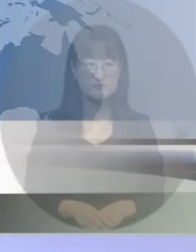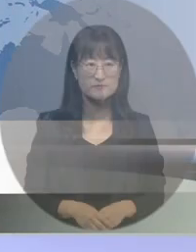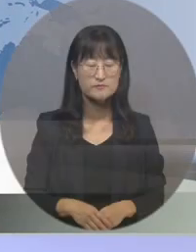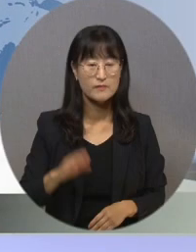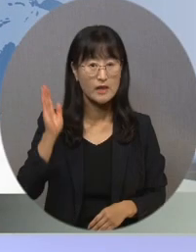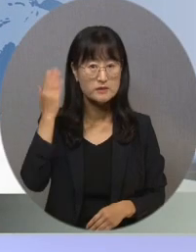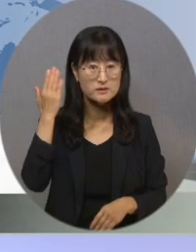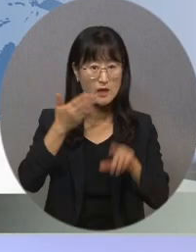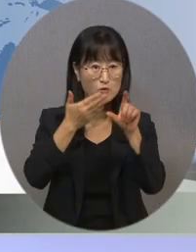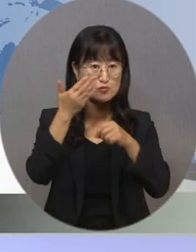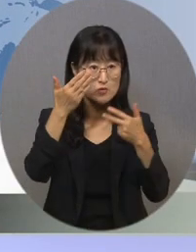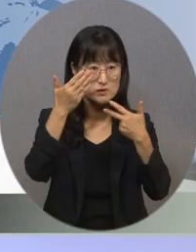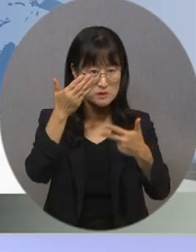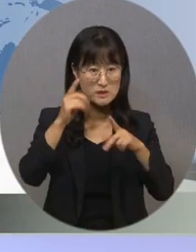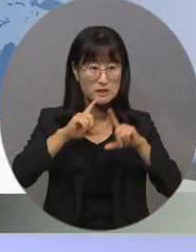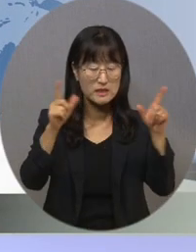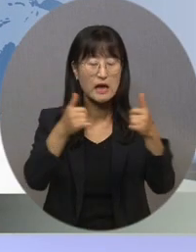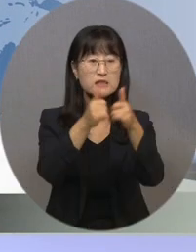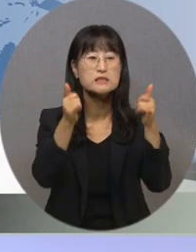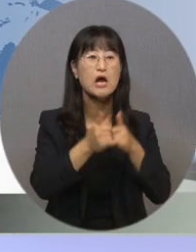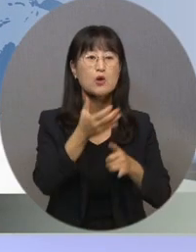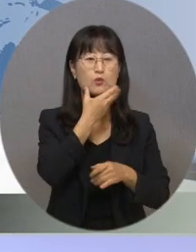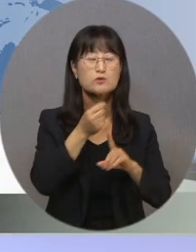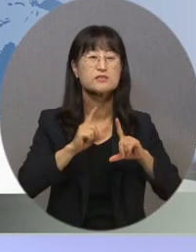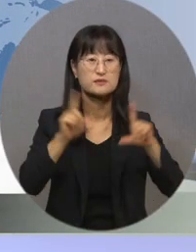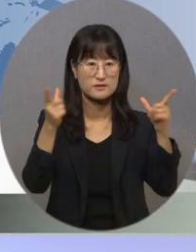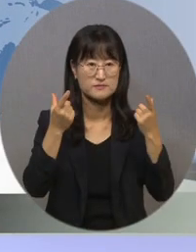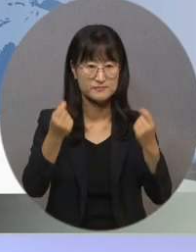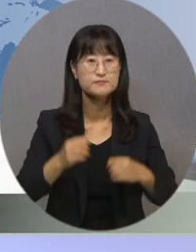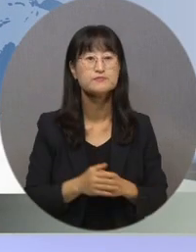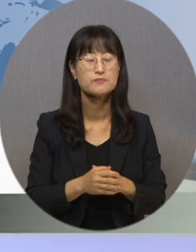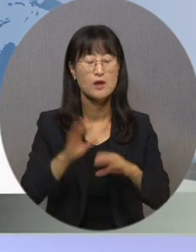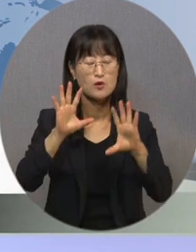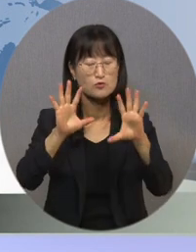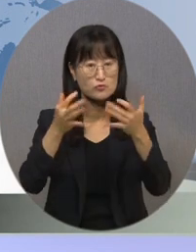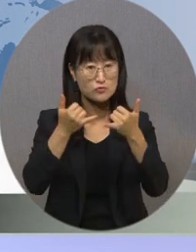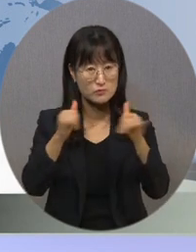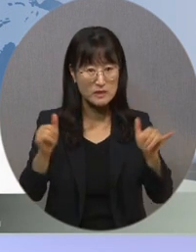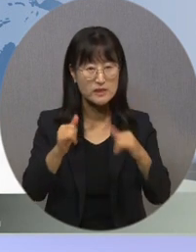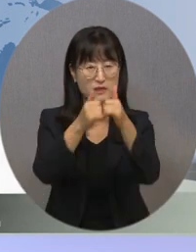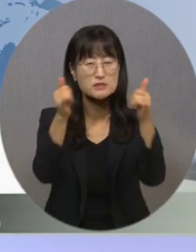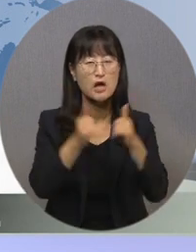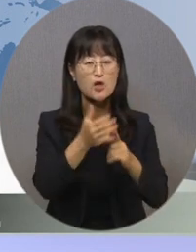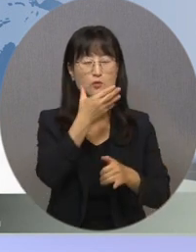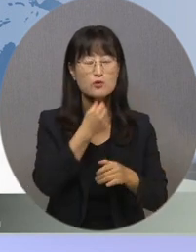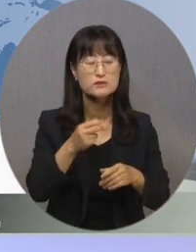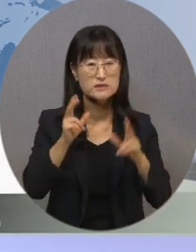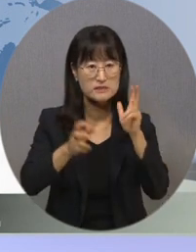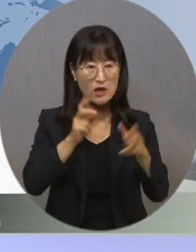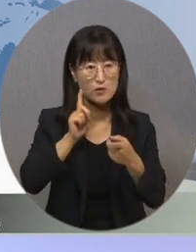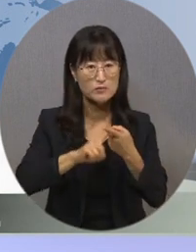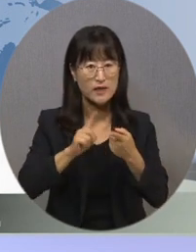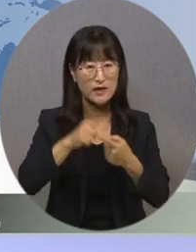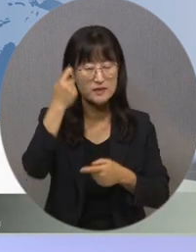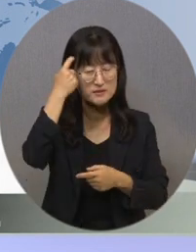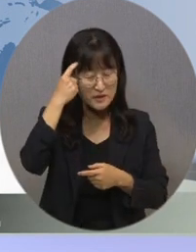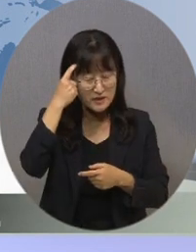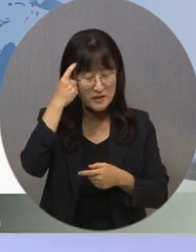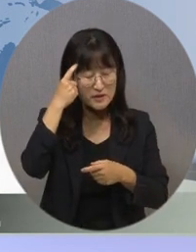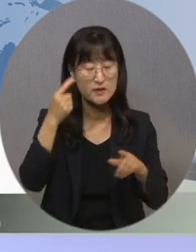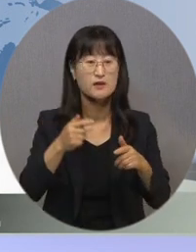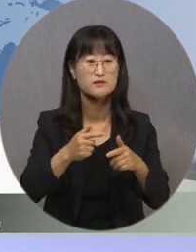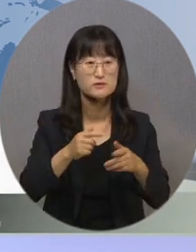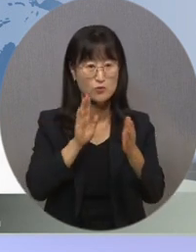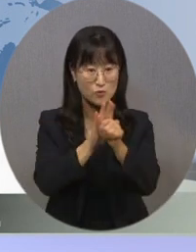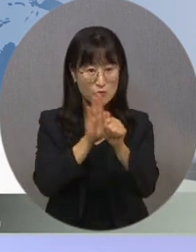지난 9월 7일은 사회복지의 날이었습니다. 국민의 사회복지 사업에 대한 이해를 높이고 사회복지 사업